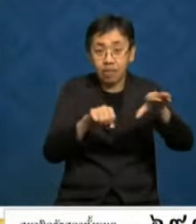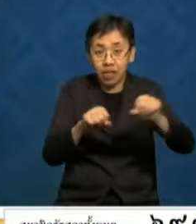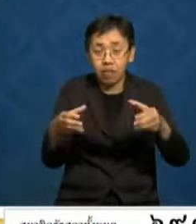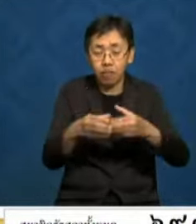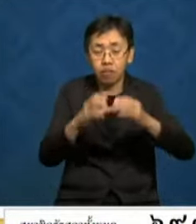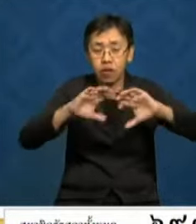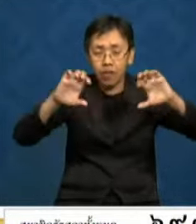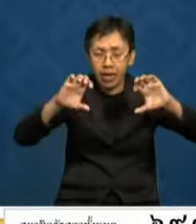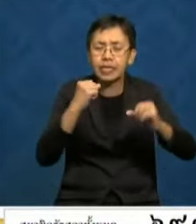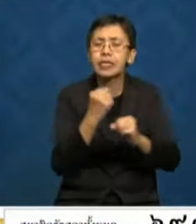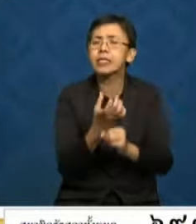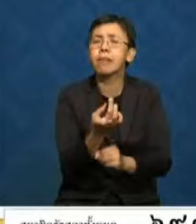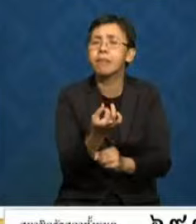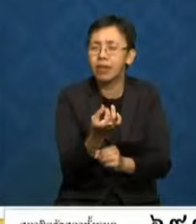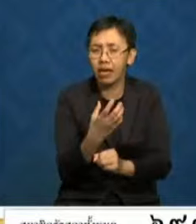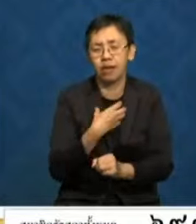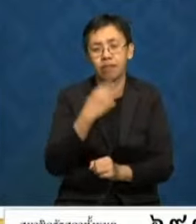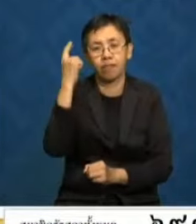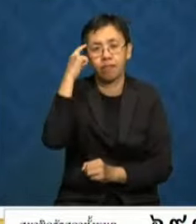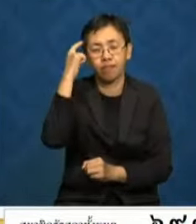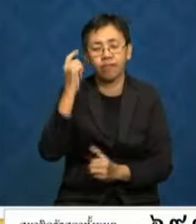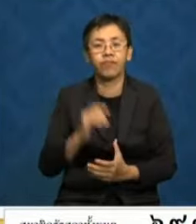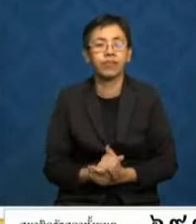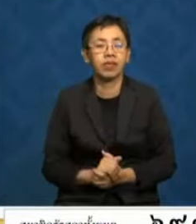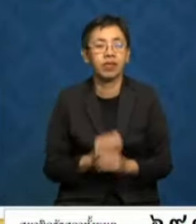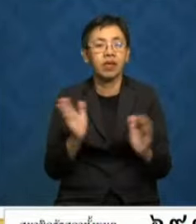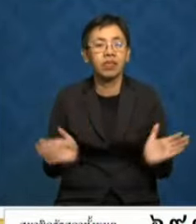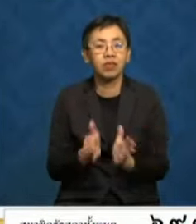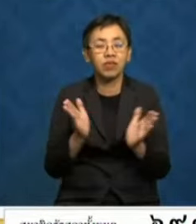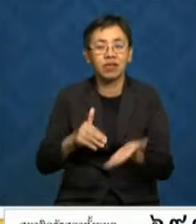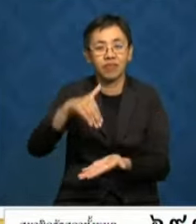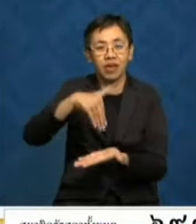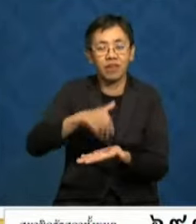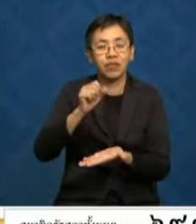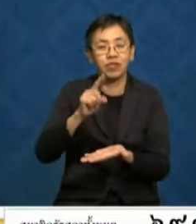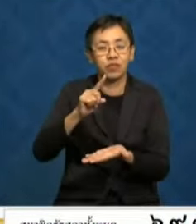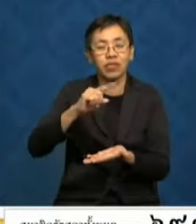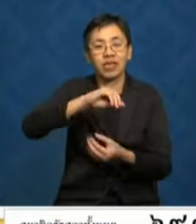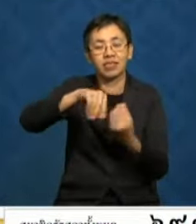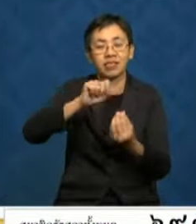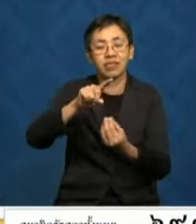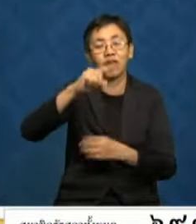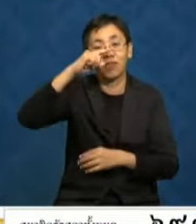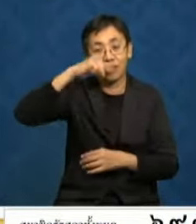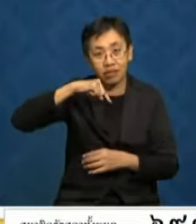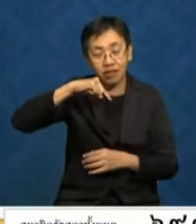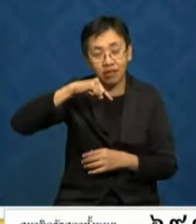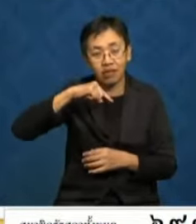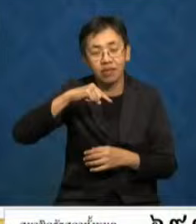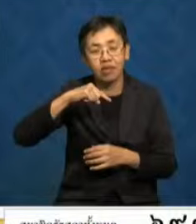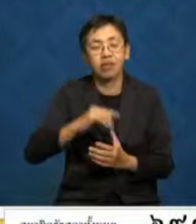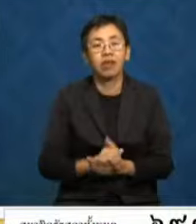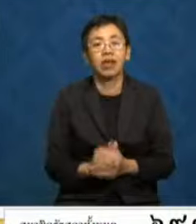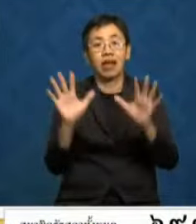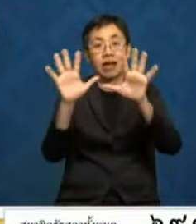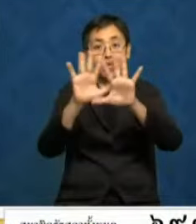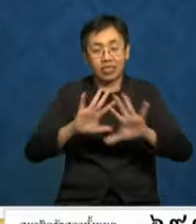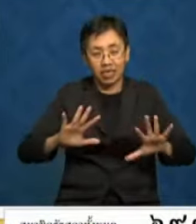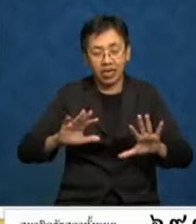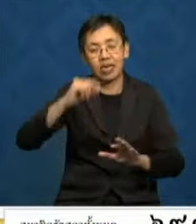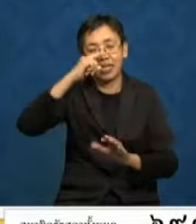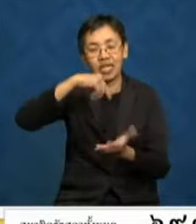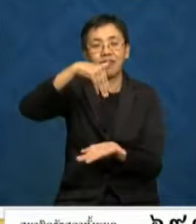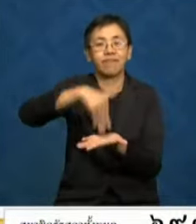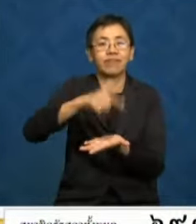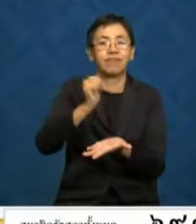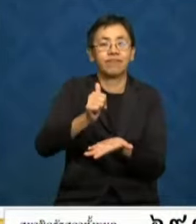อะไรเกี่ยวกับเรื่องนี้บ้างเป็นการส่งเสริมความเป็นศูนย์กลางทางเศรษฐกิจของไทยและก็ประชาคมอาเซียนด้วยเช่น